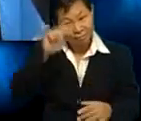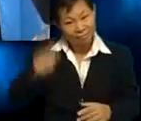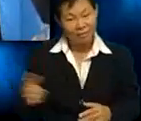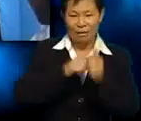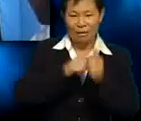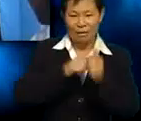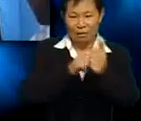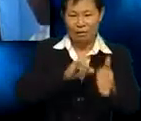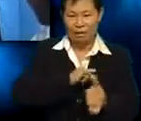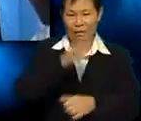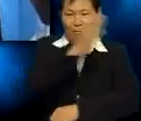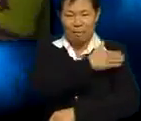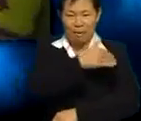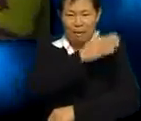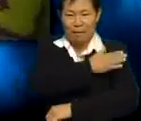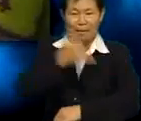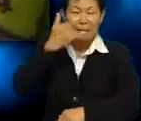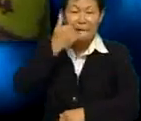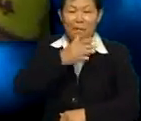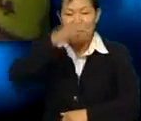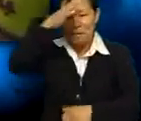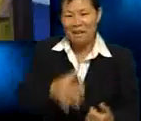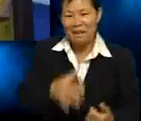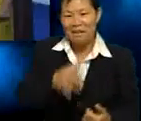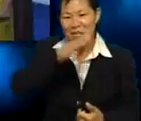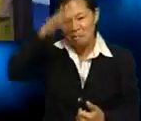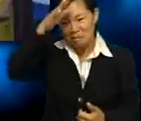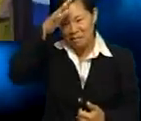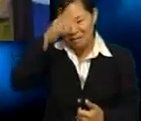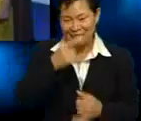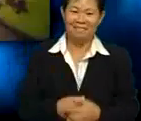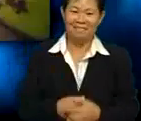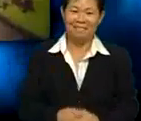Mari ikut saya. Saya nak panggil ibu bapamu sekarang juga. Ibu bapa?